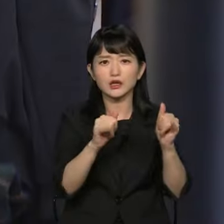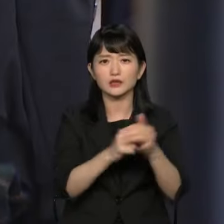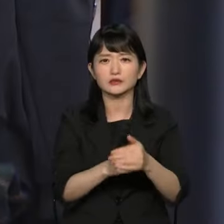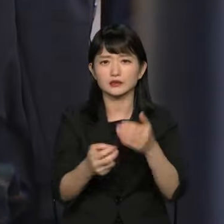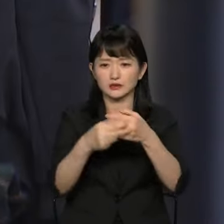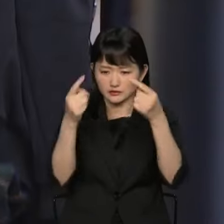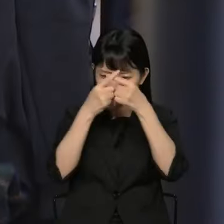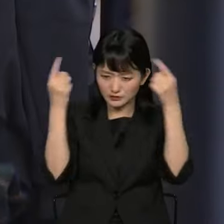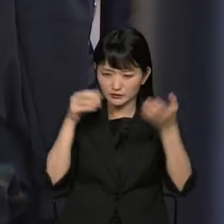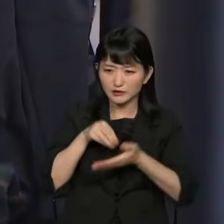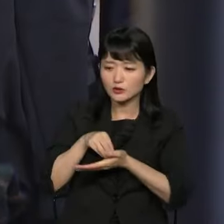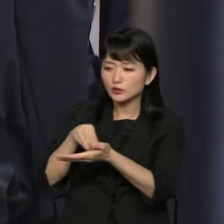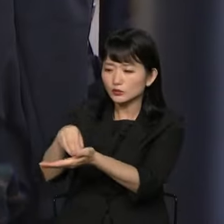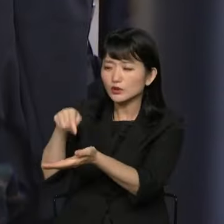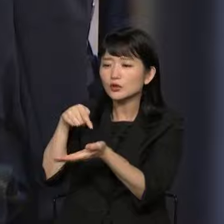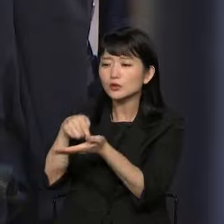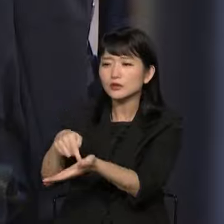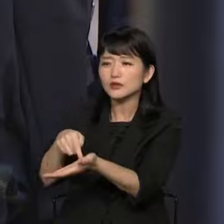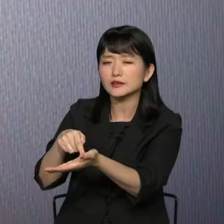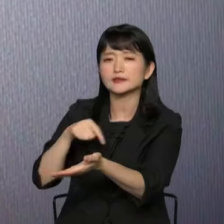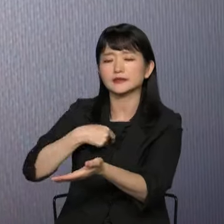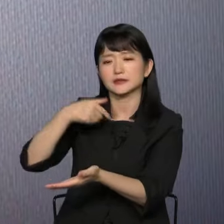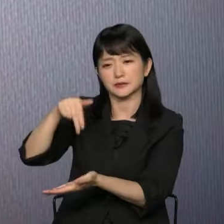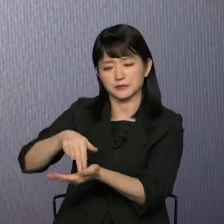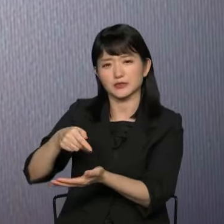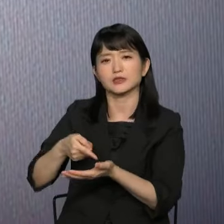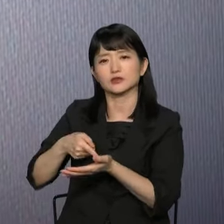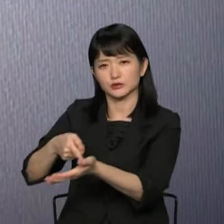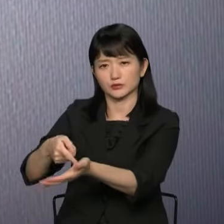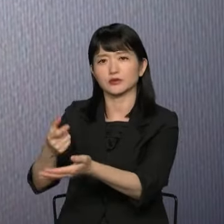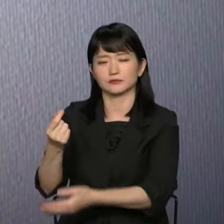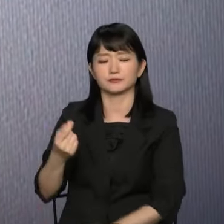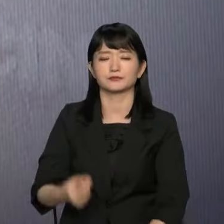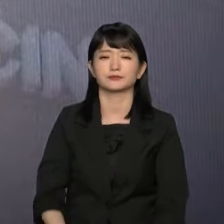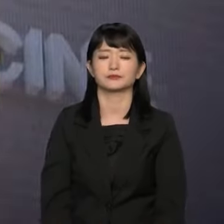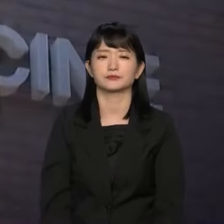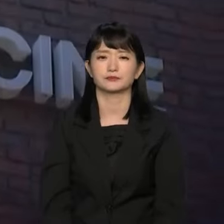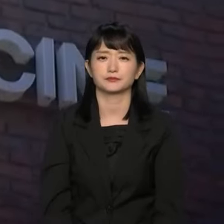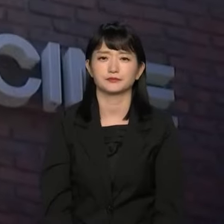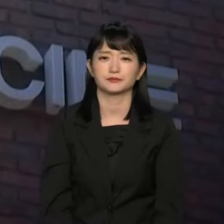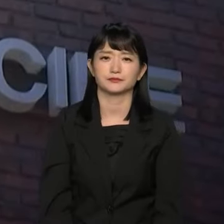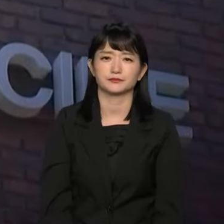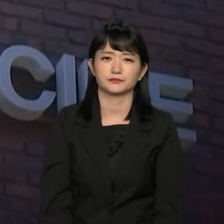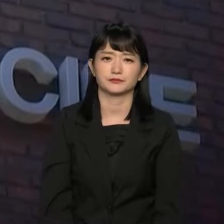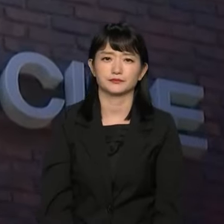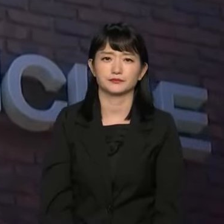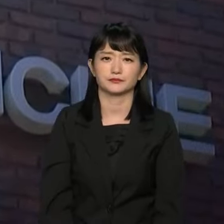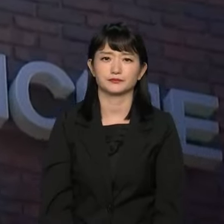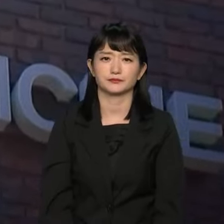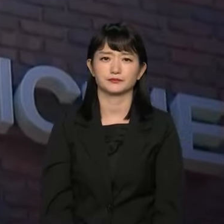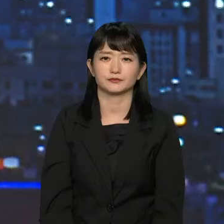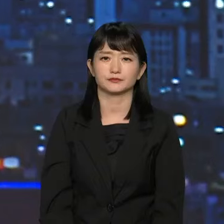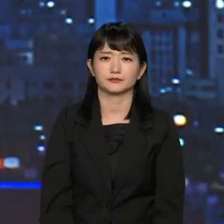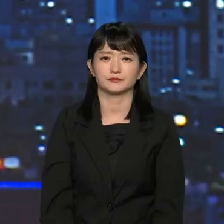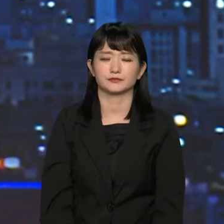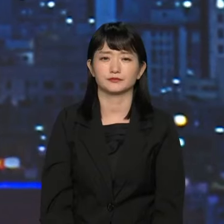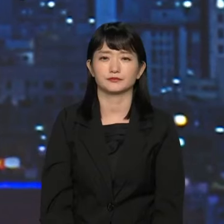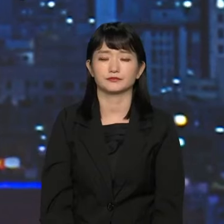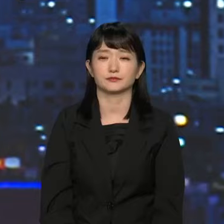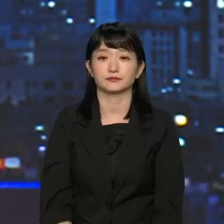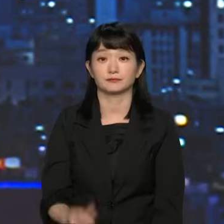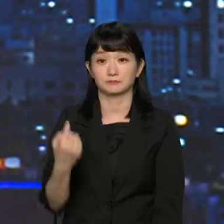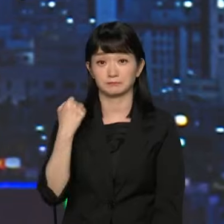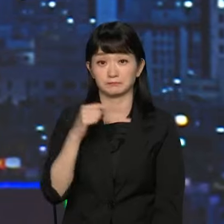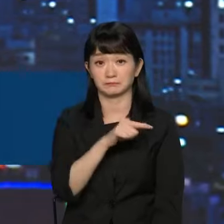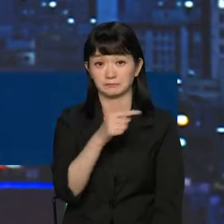이른바 소신 지원이 늘었다는 게 입시업계의 분석입니다. JTBC 성화선입니다. 네, 이런